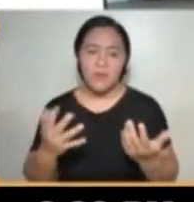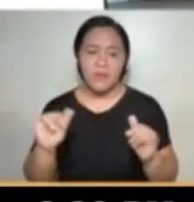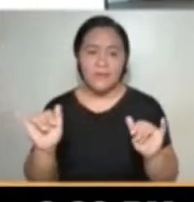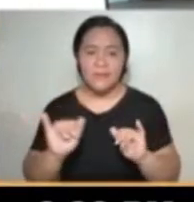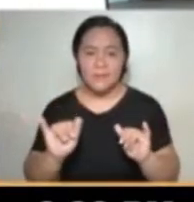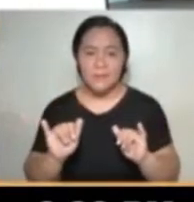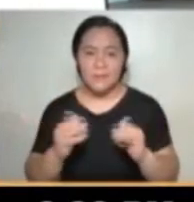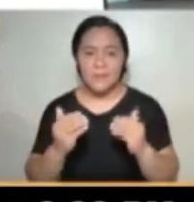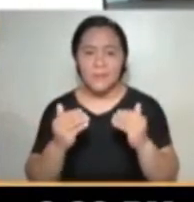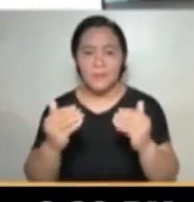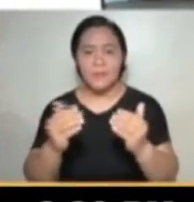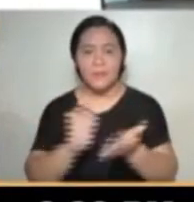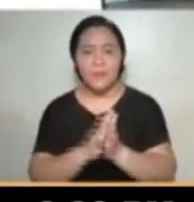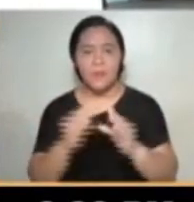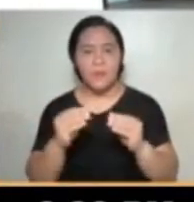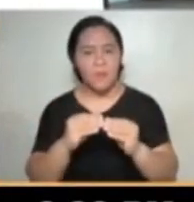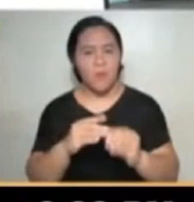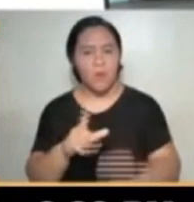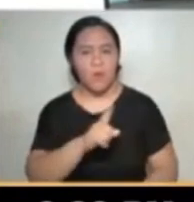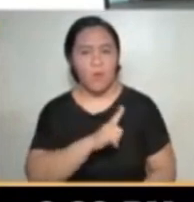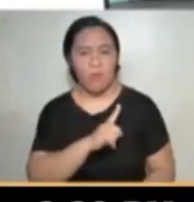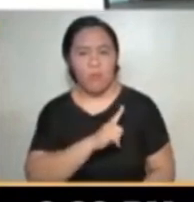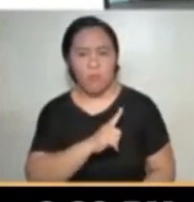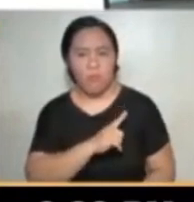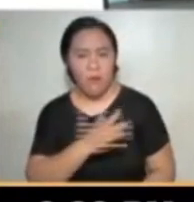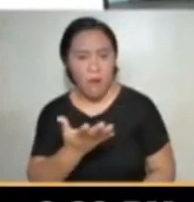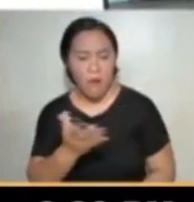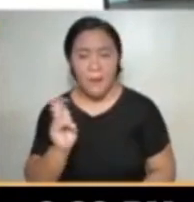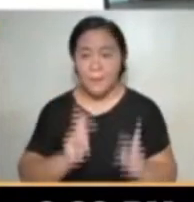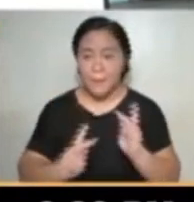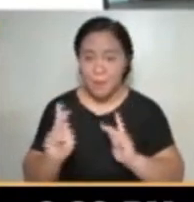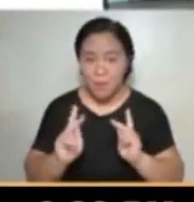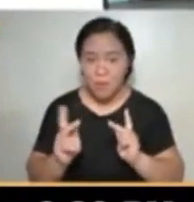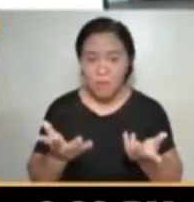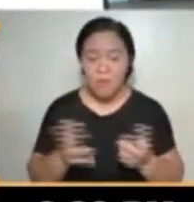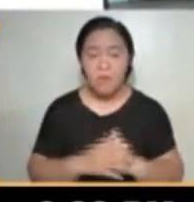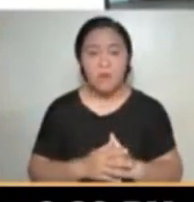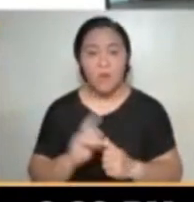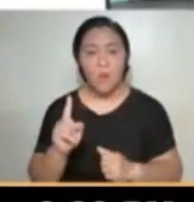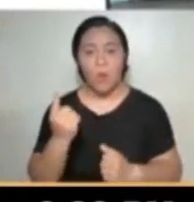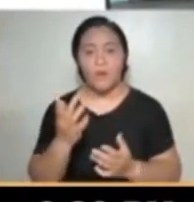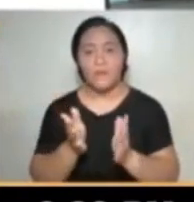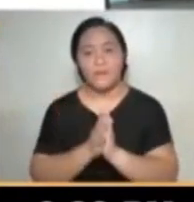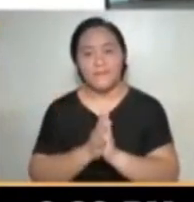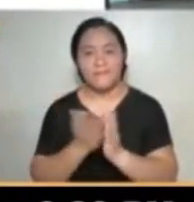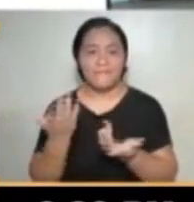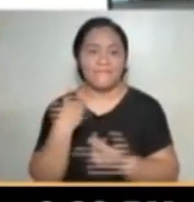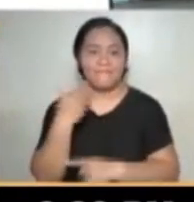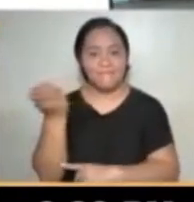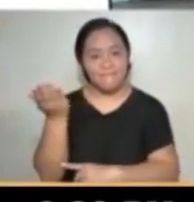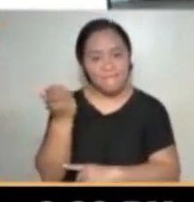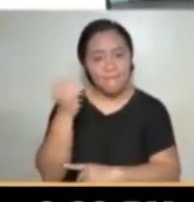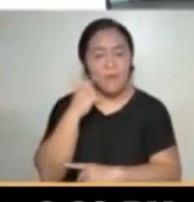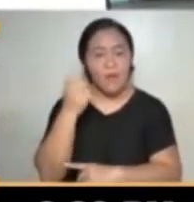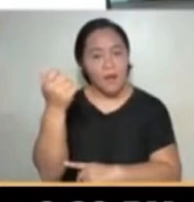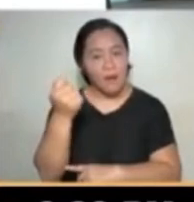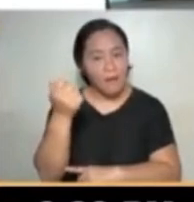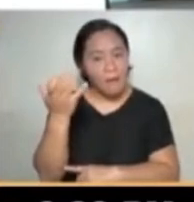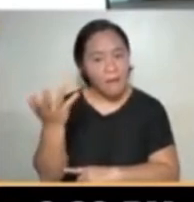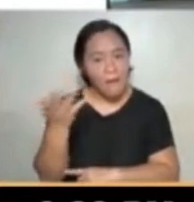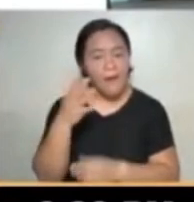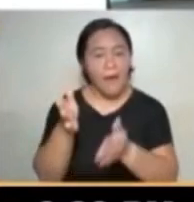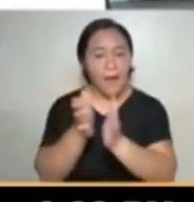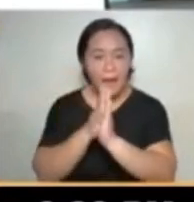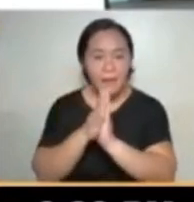pagkatamad ng Ilan at ah Panay na lamang ang sandal sa gobyerno imbis po na humanap ng